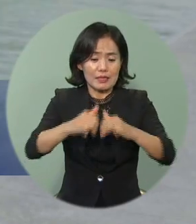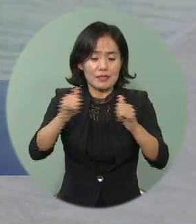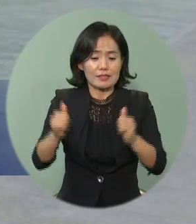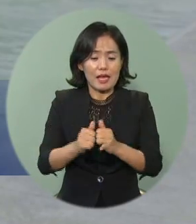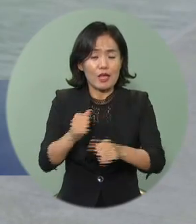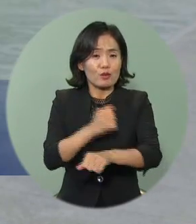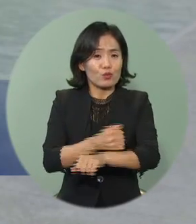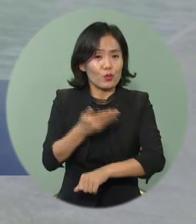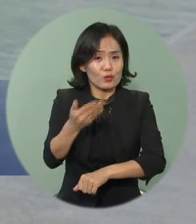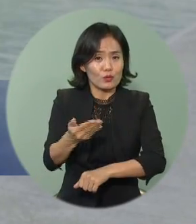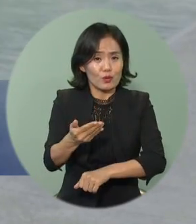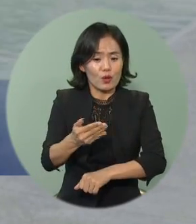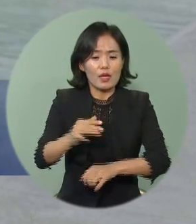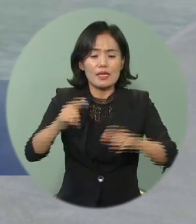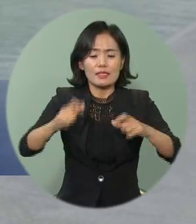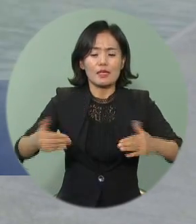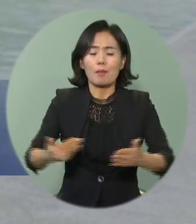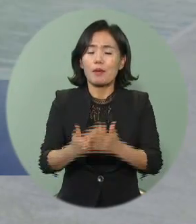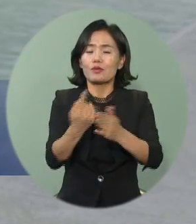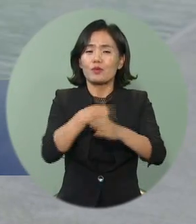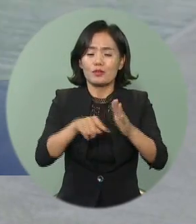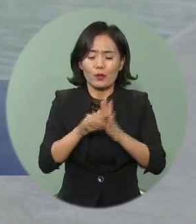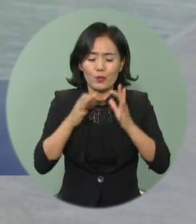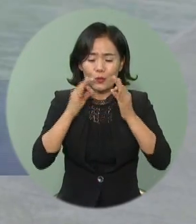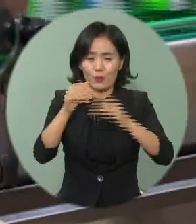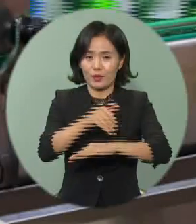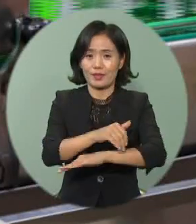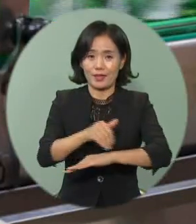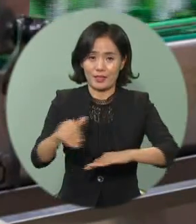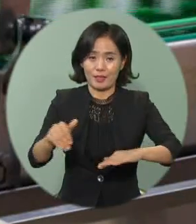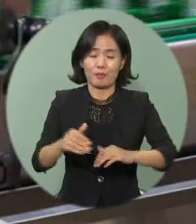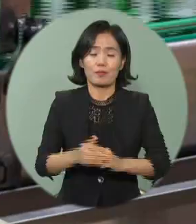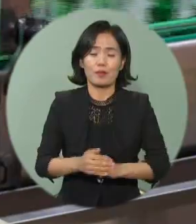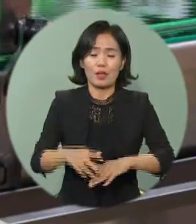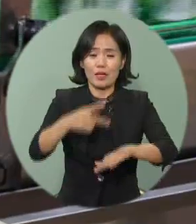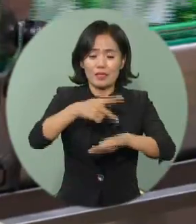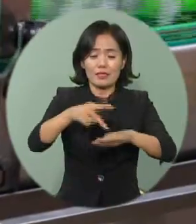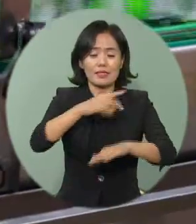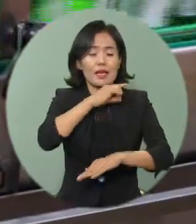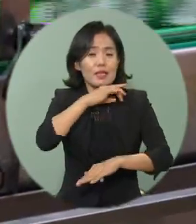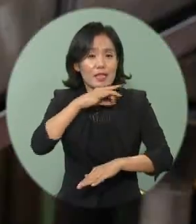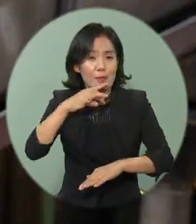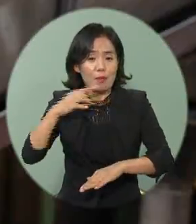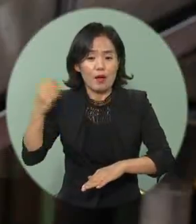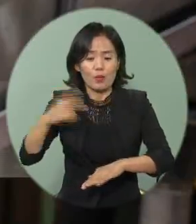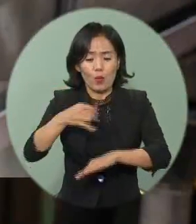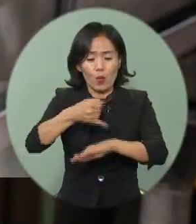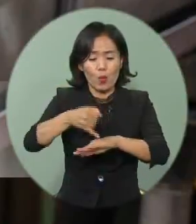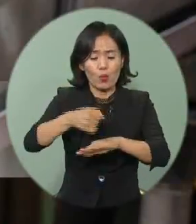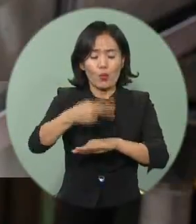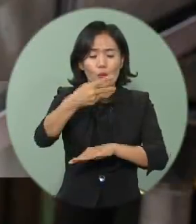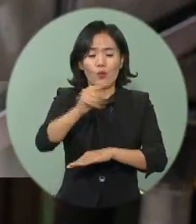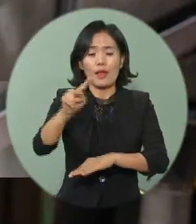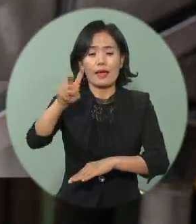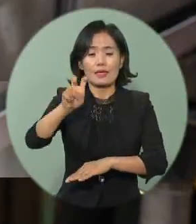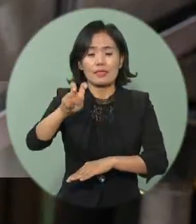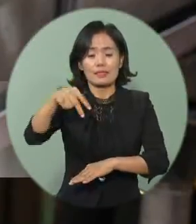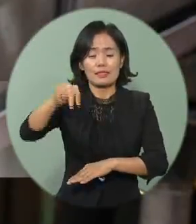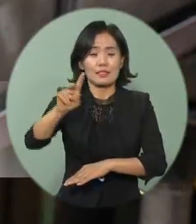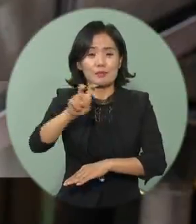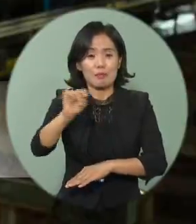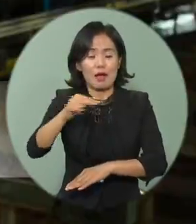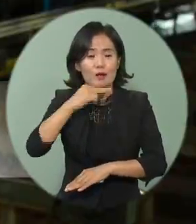기여하고 지역 상생을 실천해 나가기 위해서 계속 노력할 예정입니다. 진도 대파뿐만 아니라 완도 다시마를 활용한 소주와